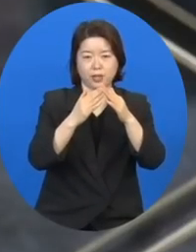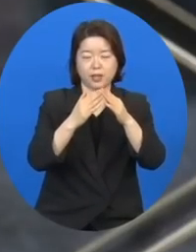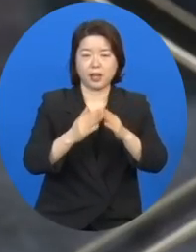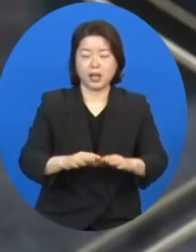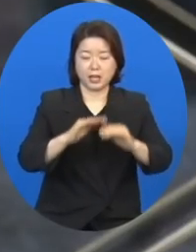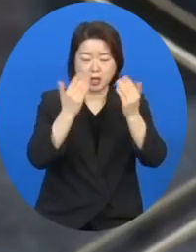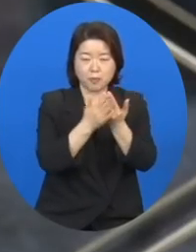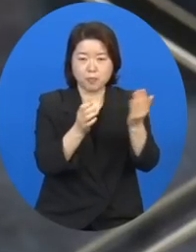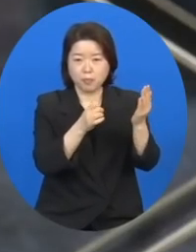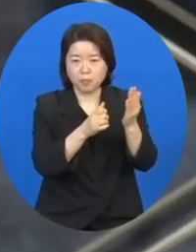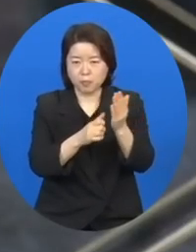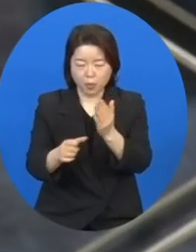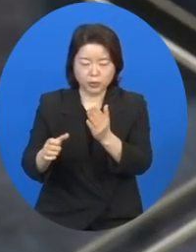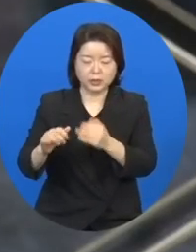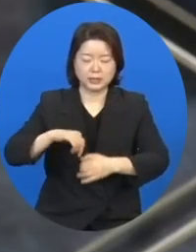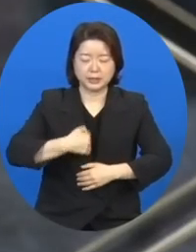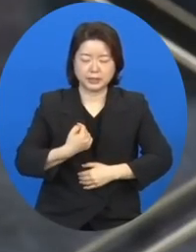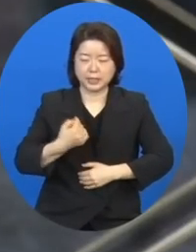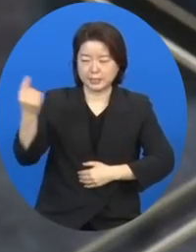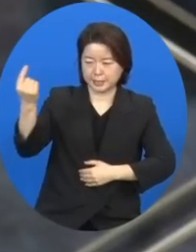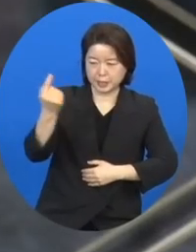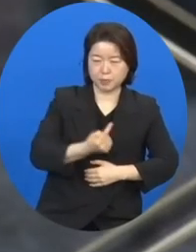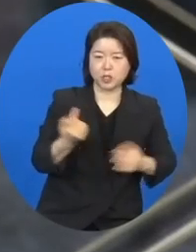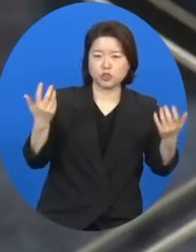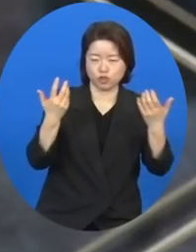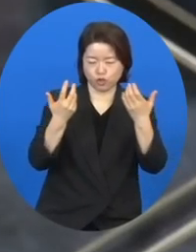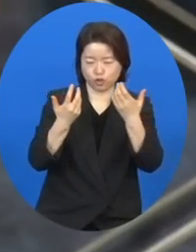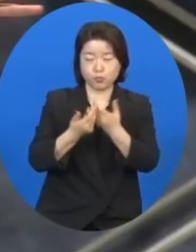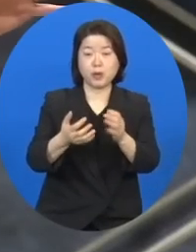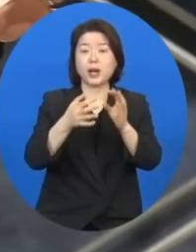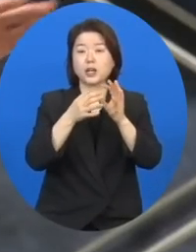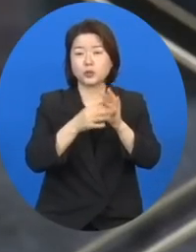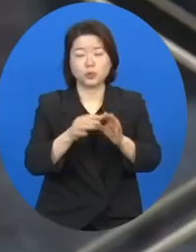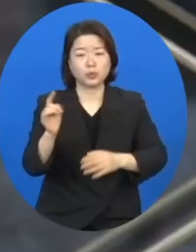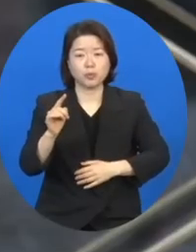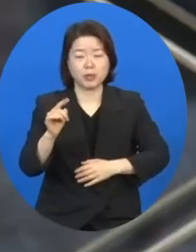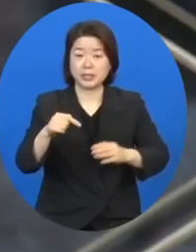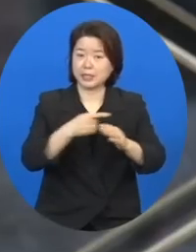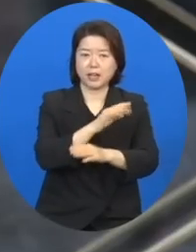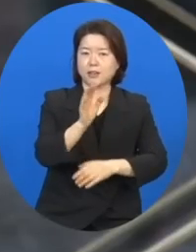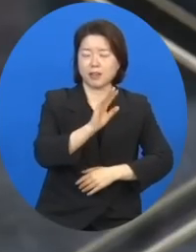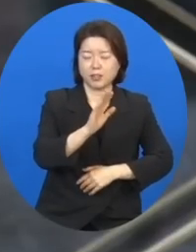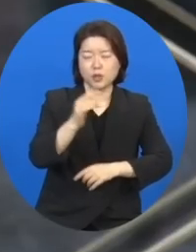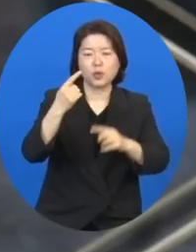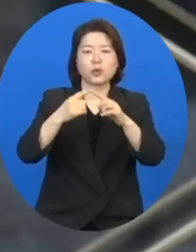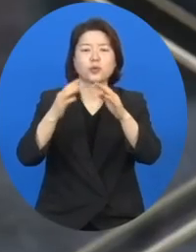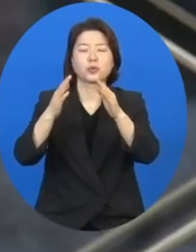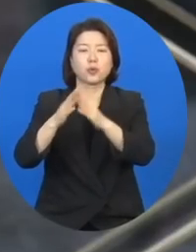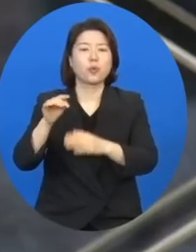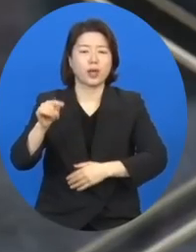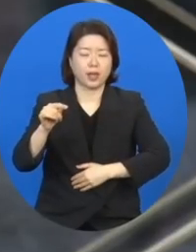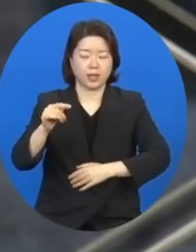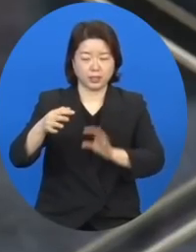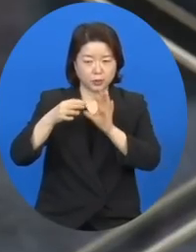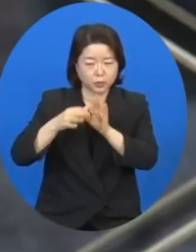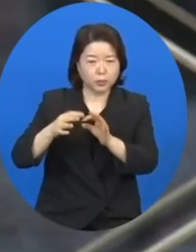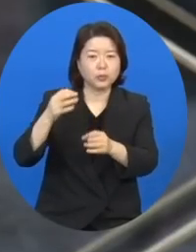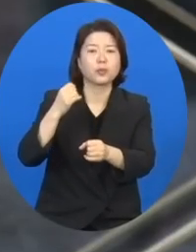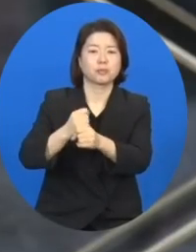만물을 자신의 임재로 충만하게 하시는 통로로, 다른 거 아니에요. 교회를 그 통로로